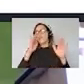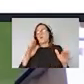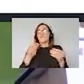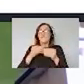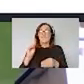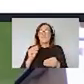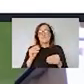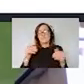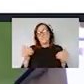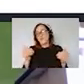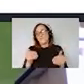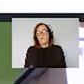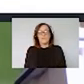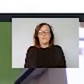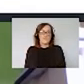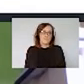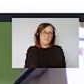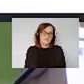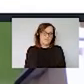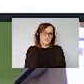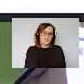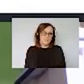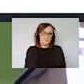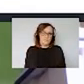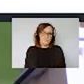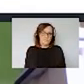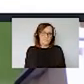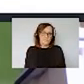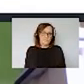więcej opcji. Dobra, jeśli mogę prosić.